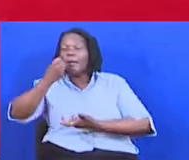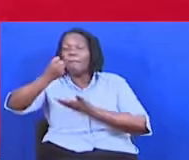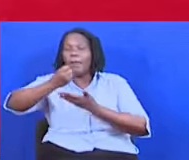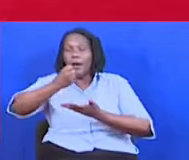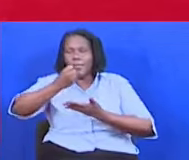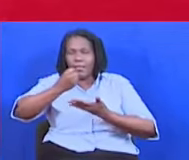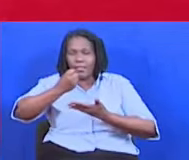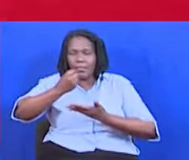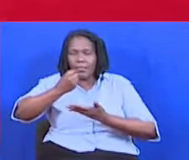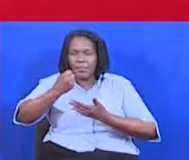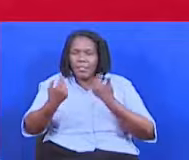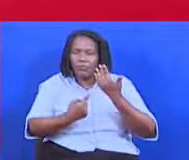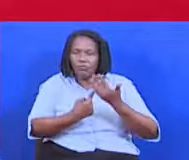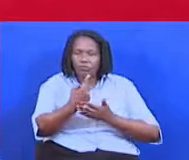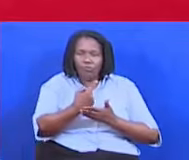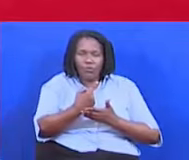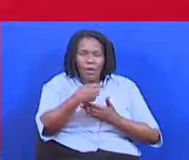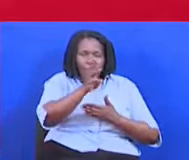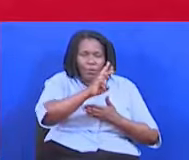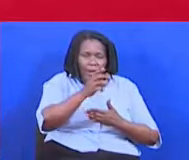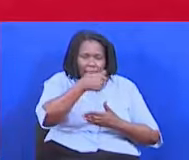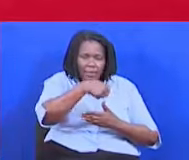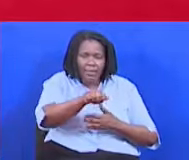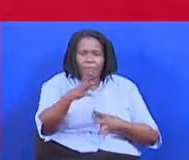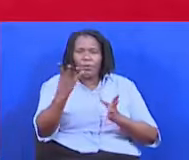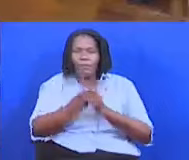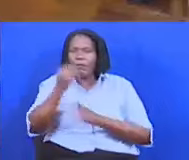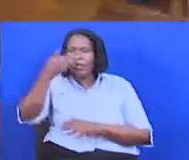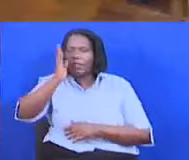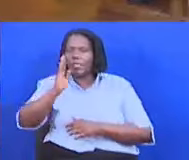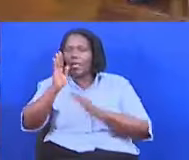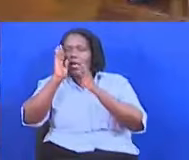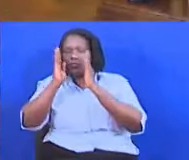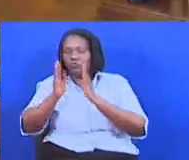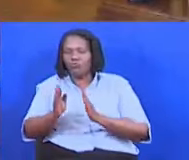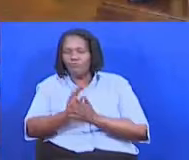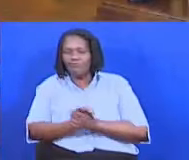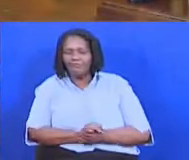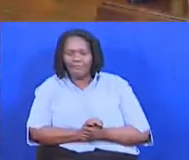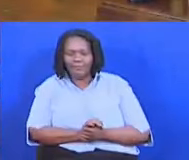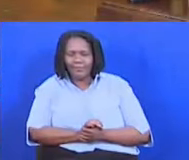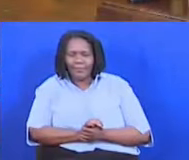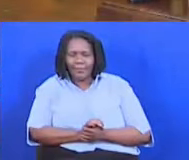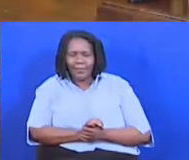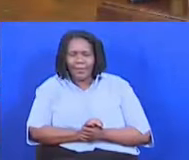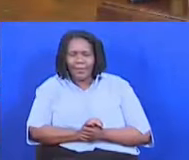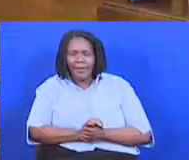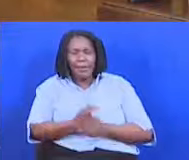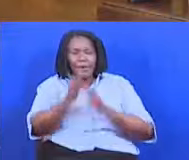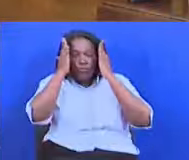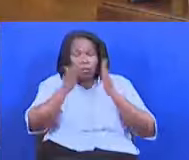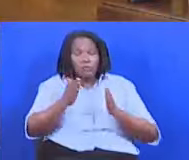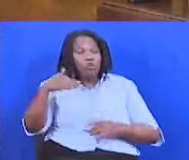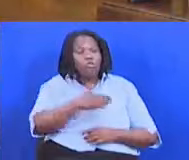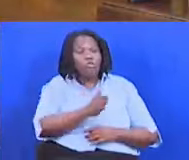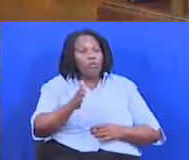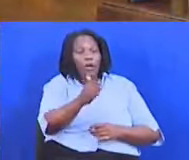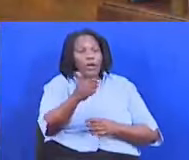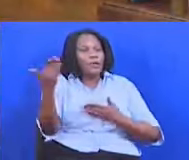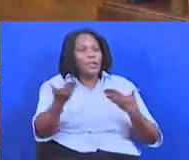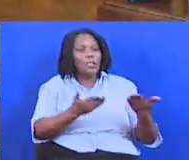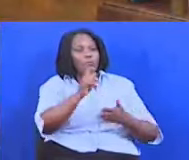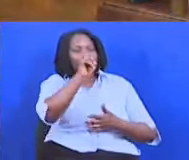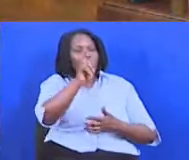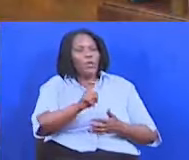kuu kwa ajili ya kuboresha soko hilo. Asante. Mheshimiwa Mariam Nyoka, swali la nyongeza.